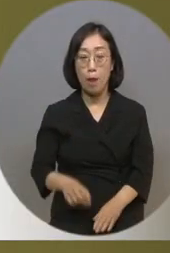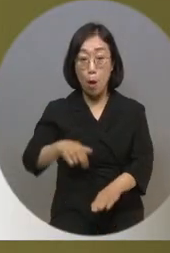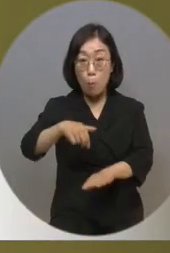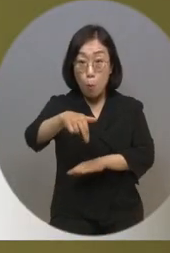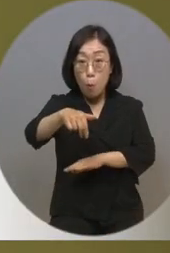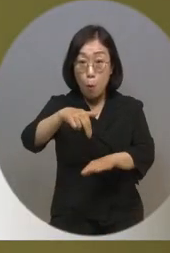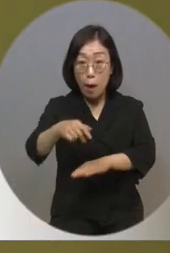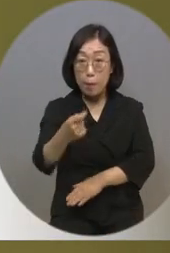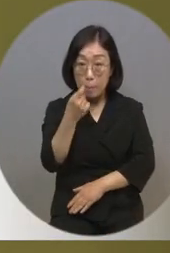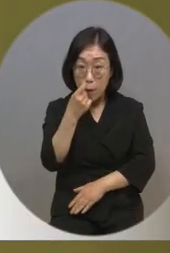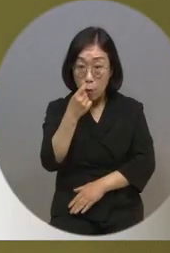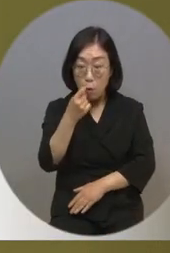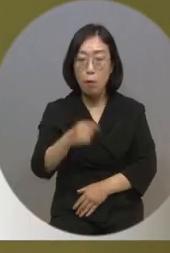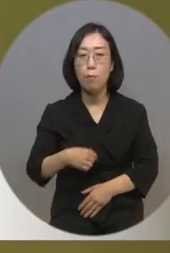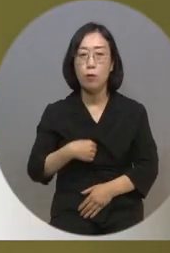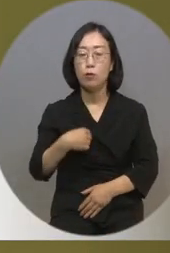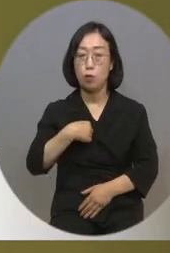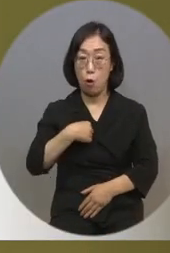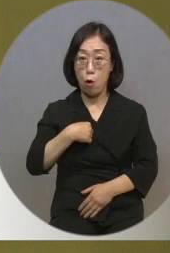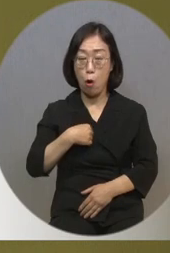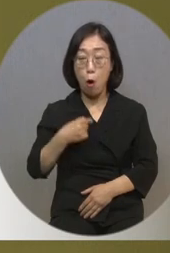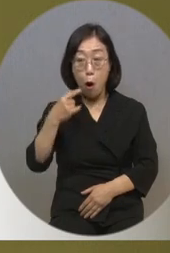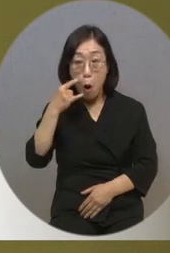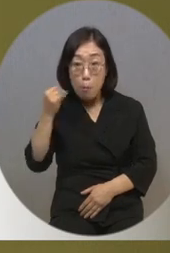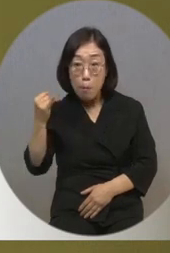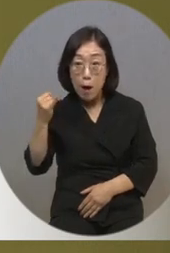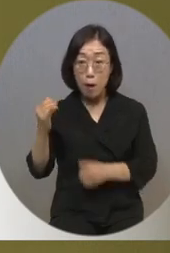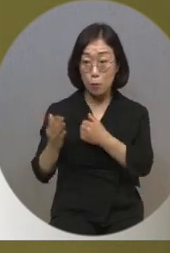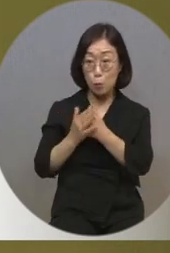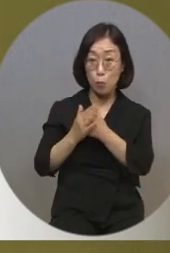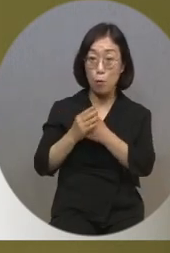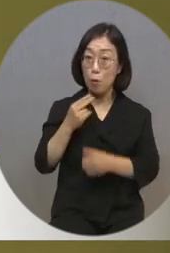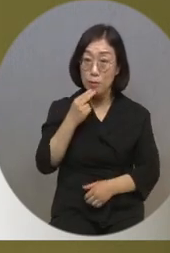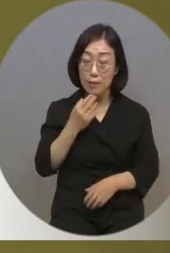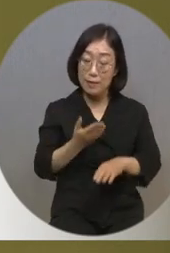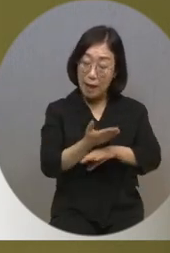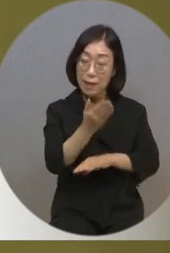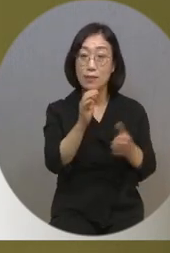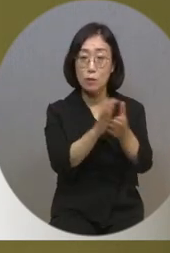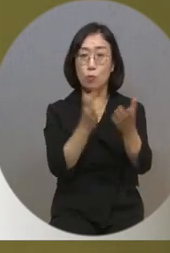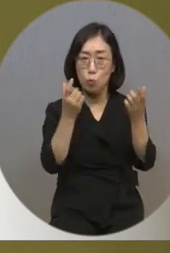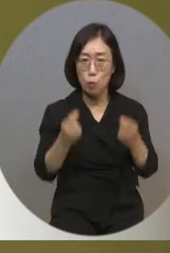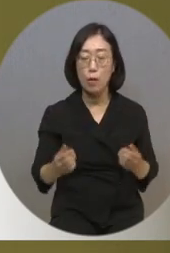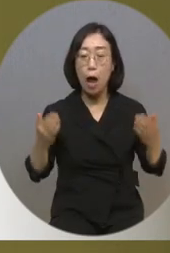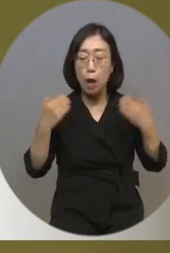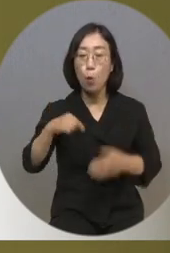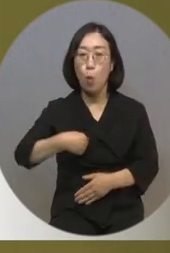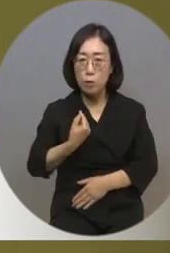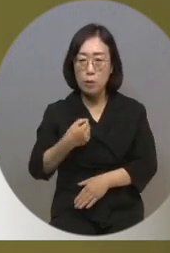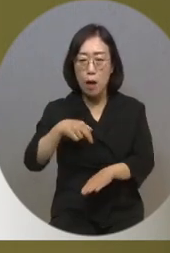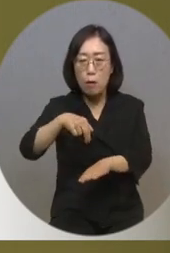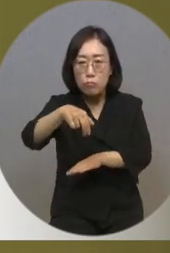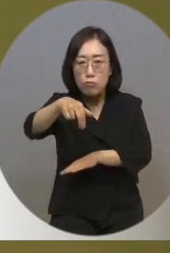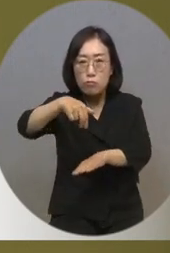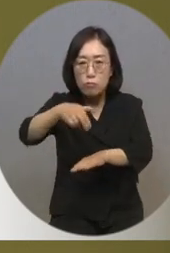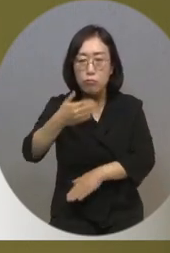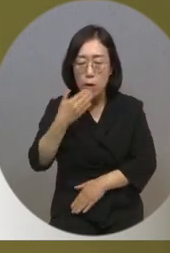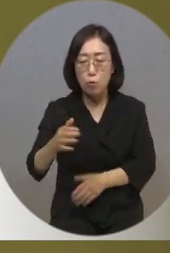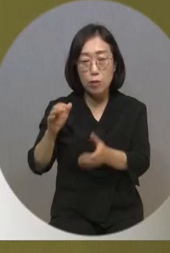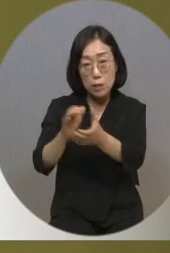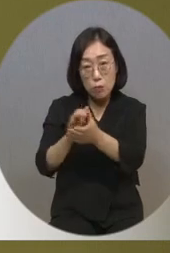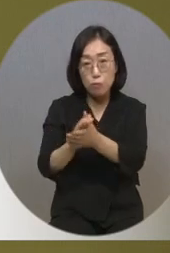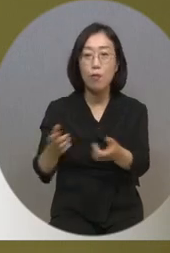보행을 배우고 나면 저도 엄마 도움 없이 다른 친구들처럼 학교도 혼자 가고 친구들이랑